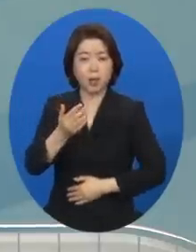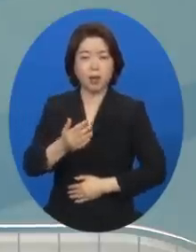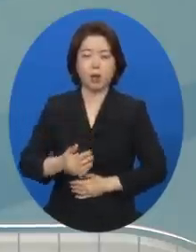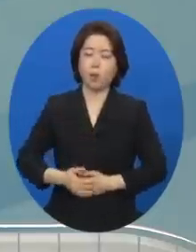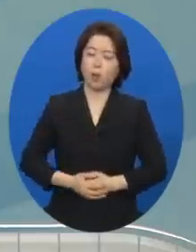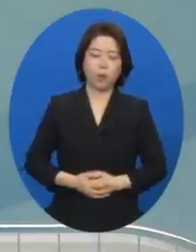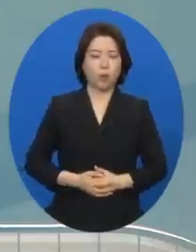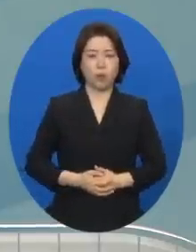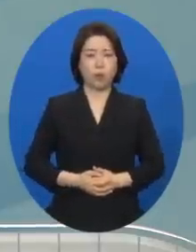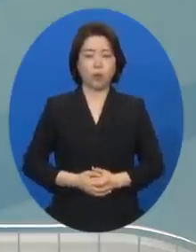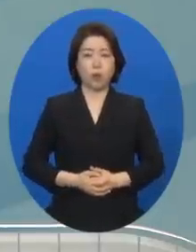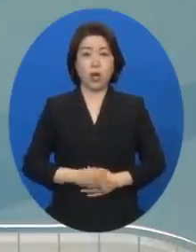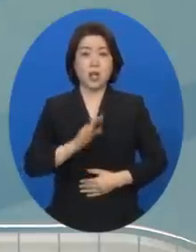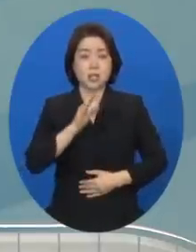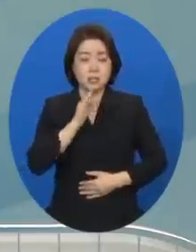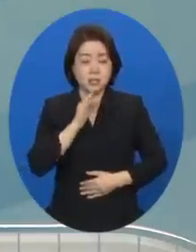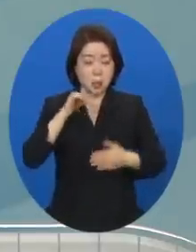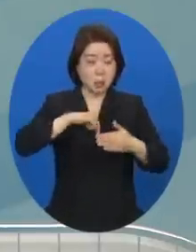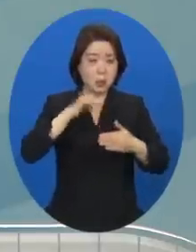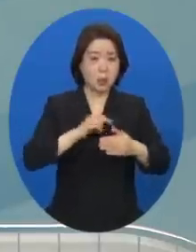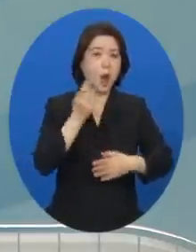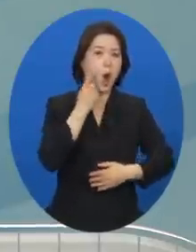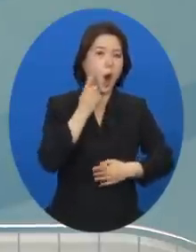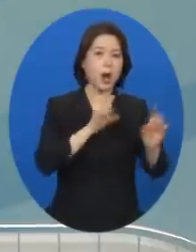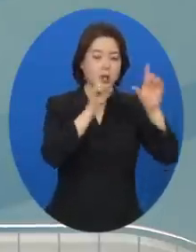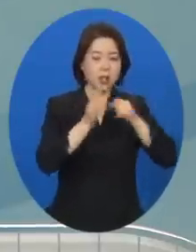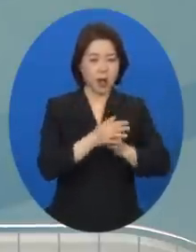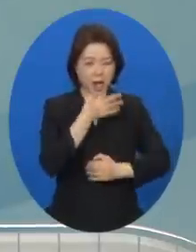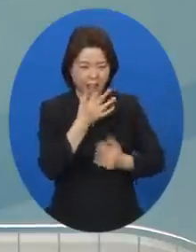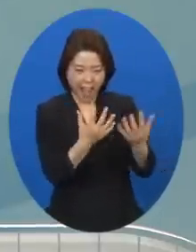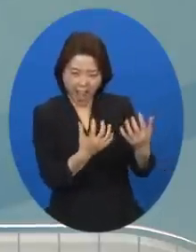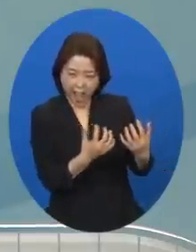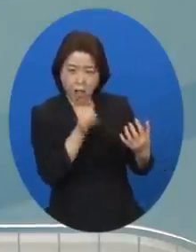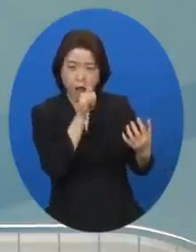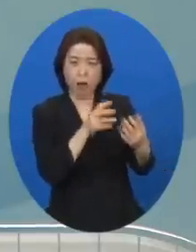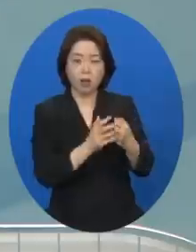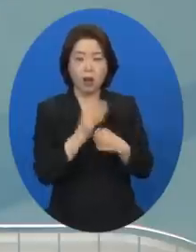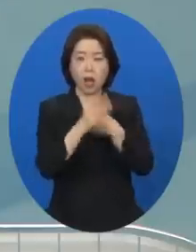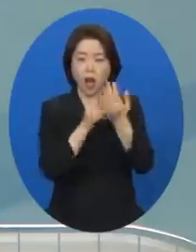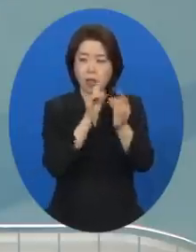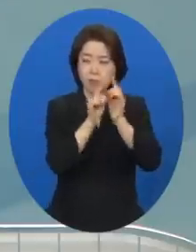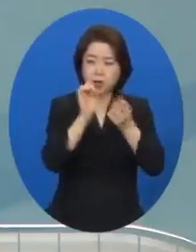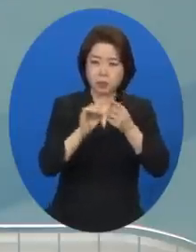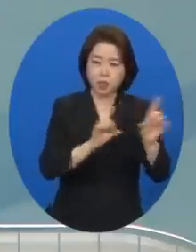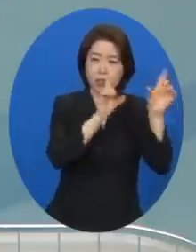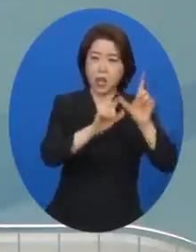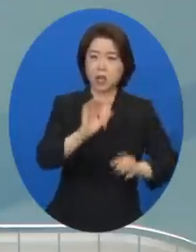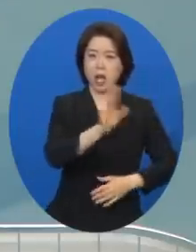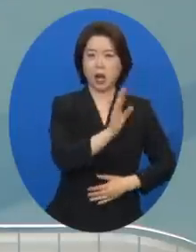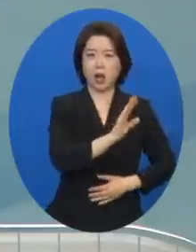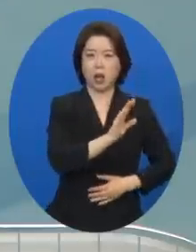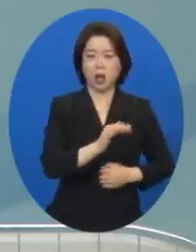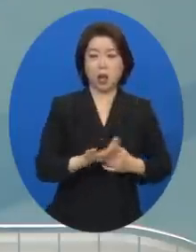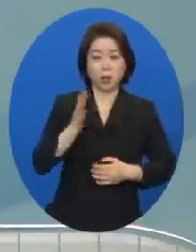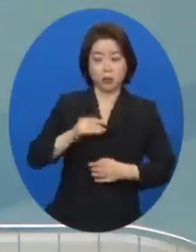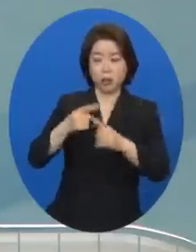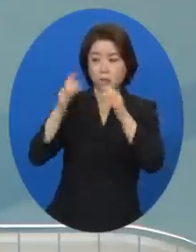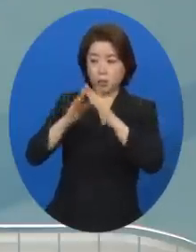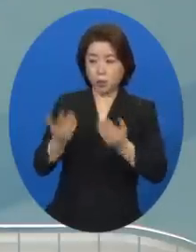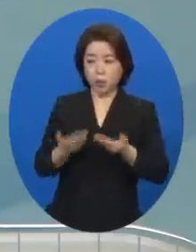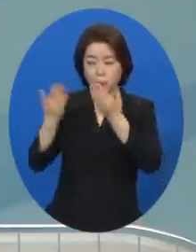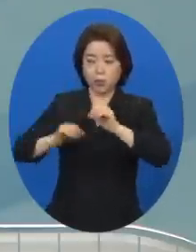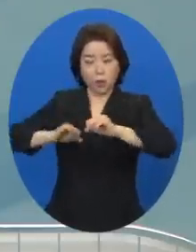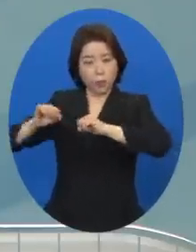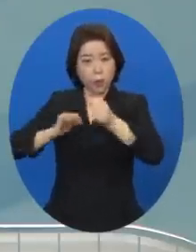실제로는 거지 수도 살고 그리고 탐욕으로 살고 하나님 말씀대로 살지 못하면 서도 교회 봉사는 또 열심히